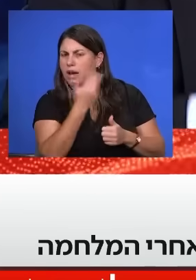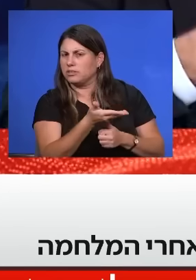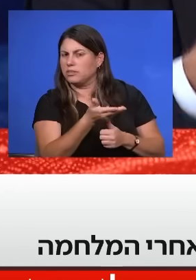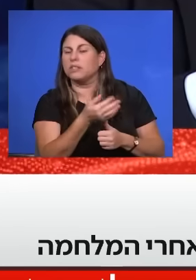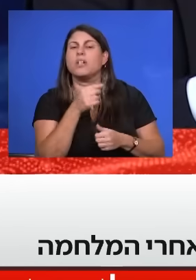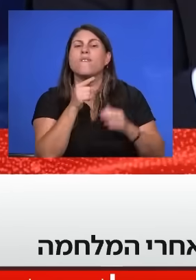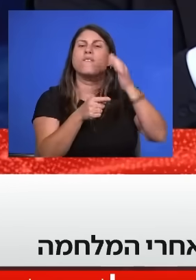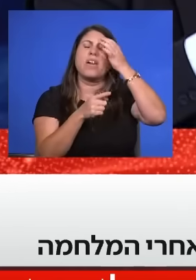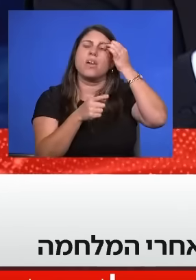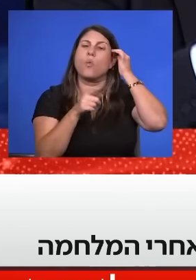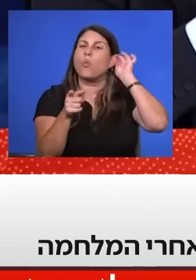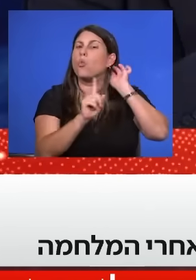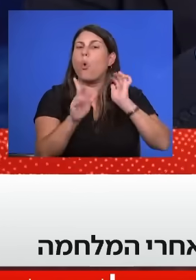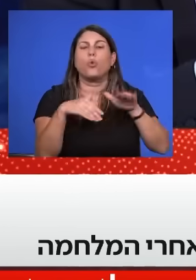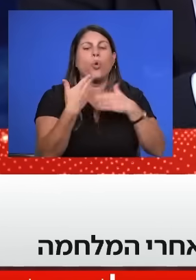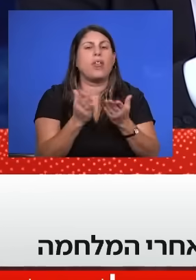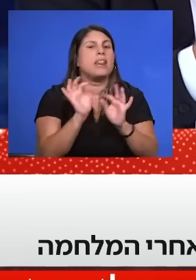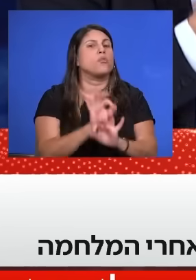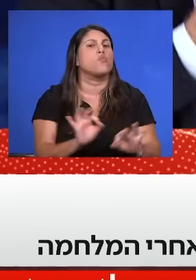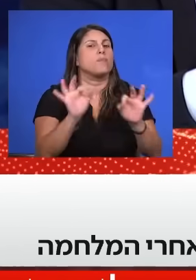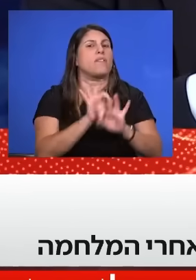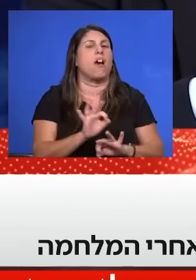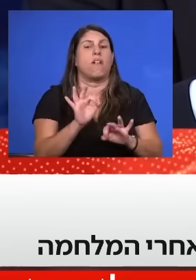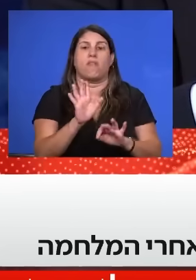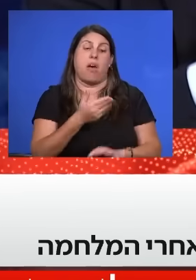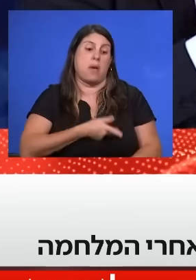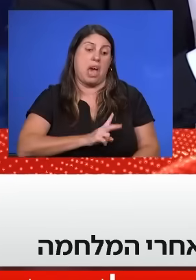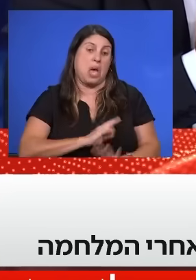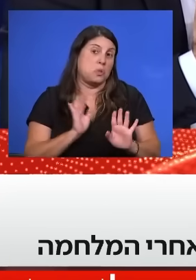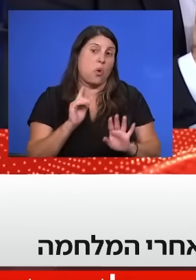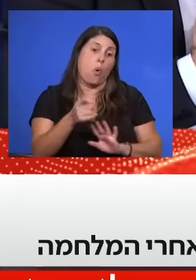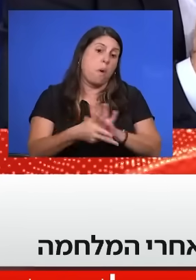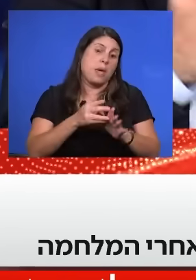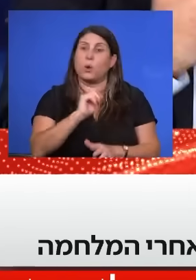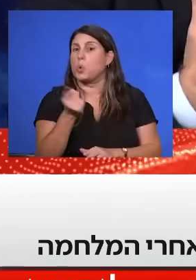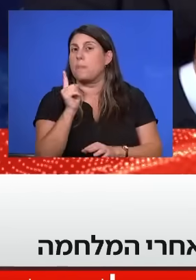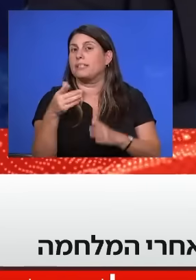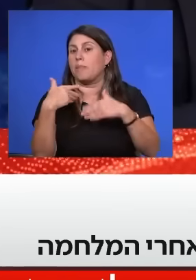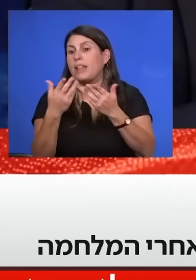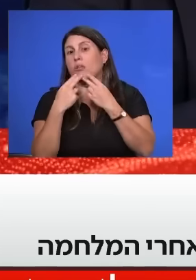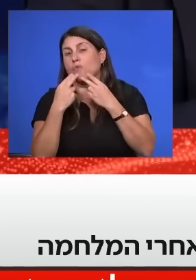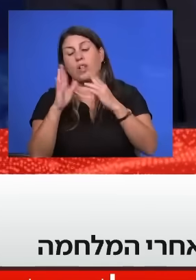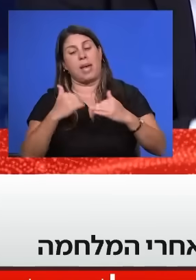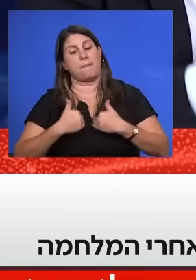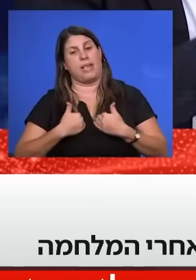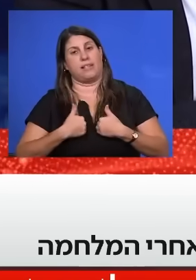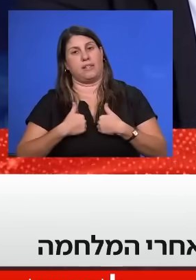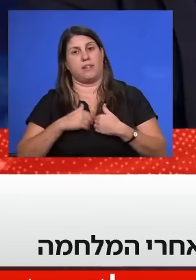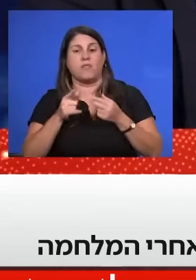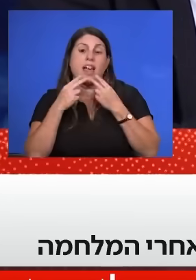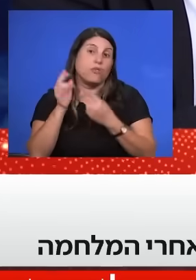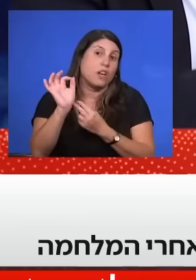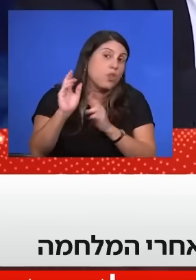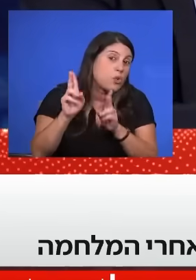הוא לא נותן שום דבר גם במובן של האחריות. הוא אומר, כולם יצטרכו לתת תשובות, גם אני, אבל התשובה שלו יכולה להיות,